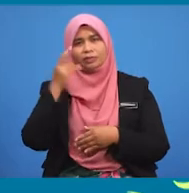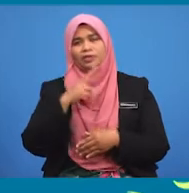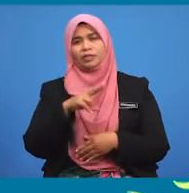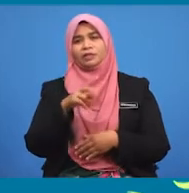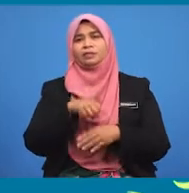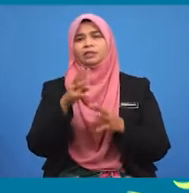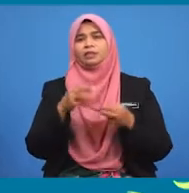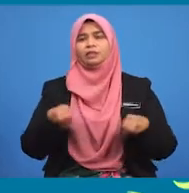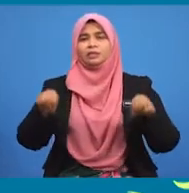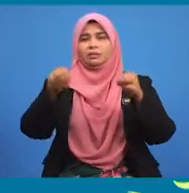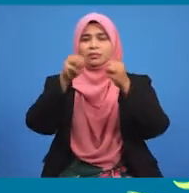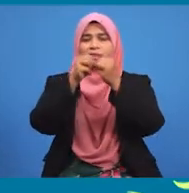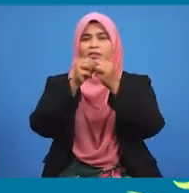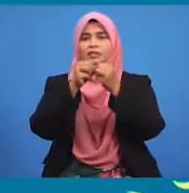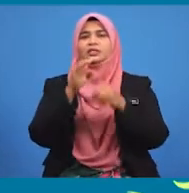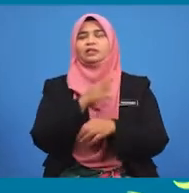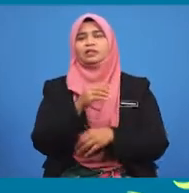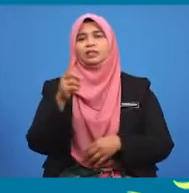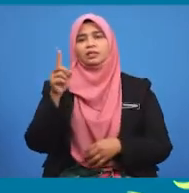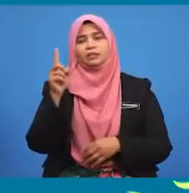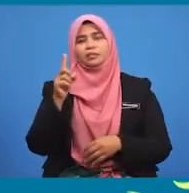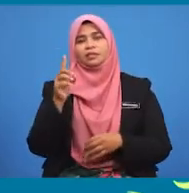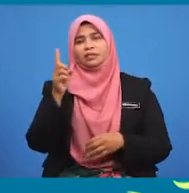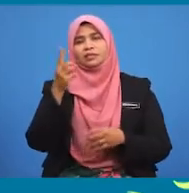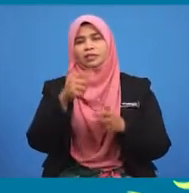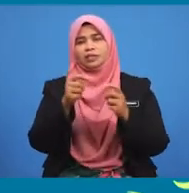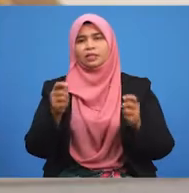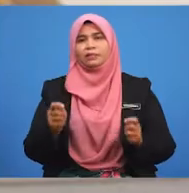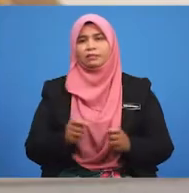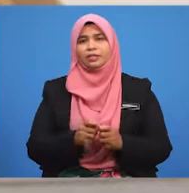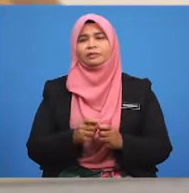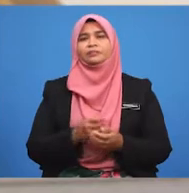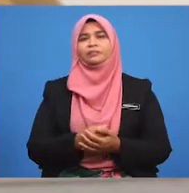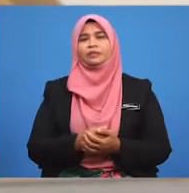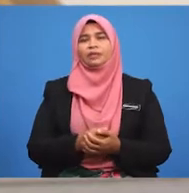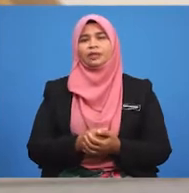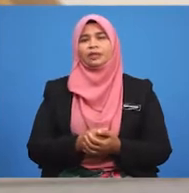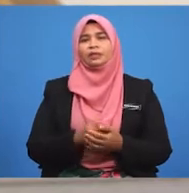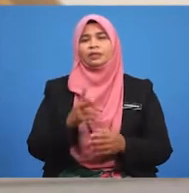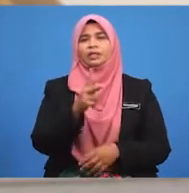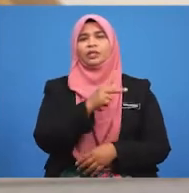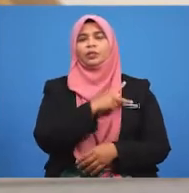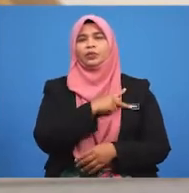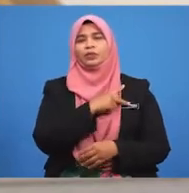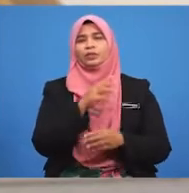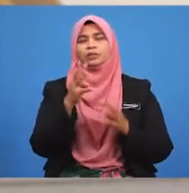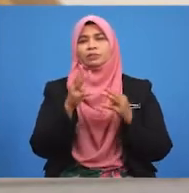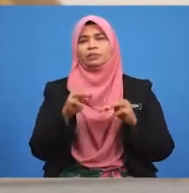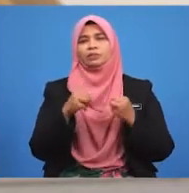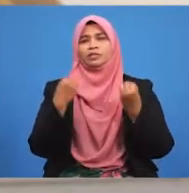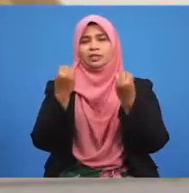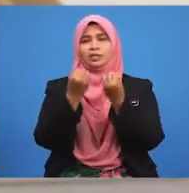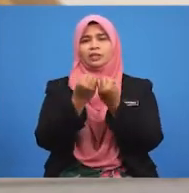di dewan dan di mana juga tempat yang menjadi tumpuan manusia. Ketua komuniti masyarakat juga boleh